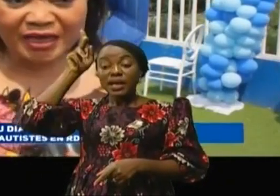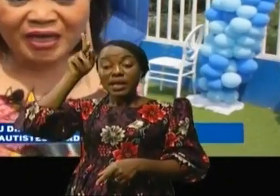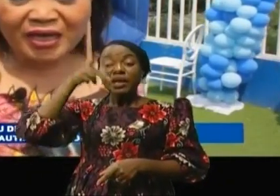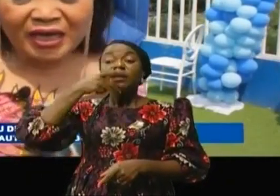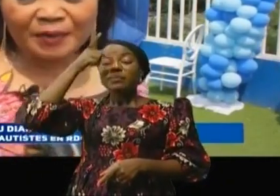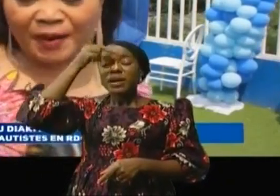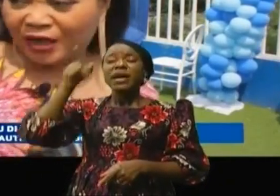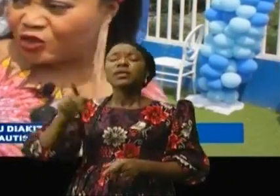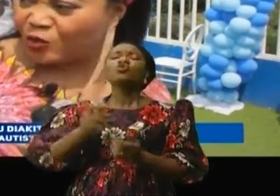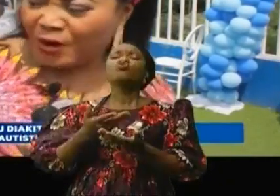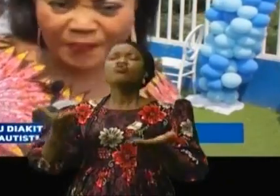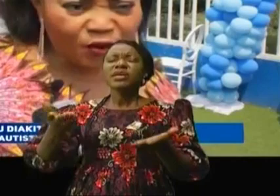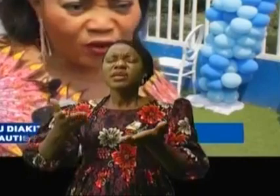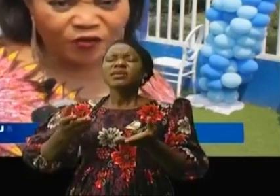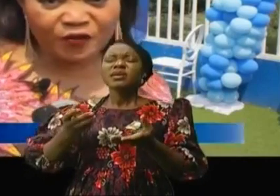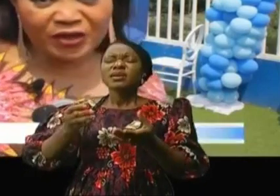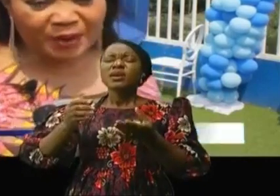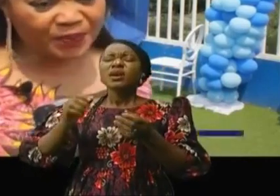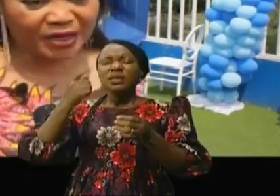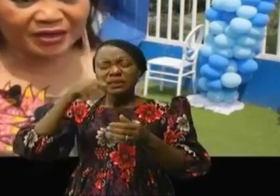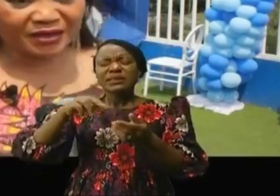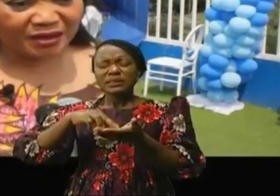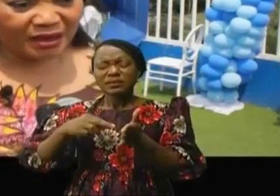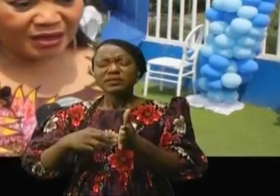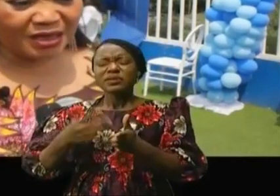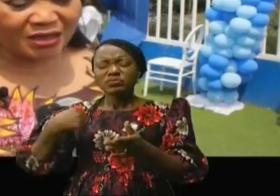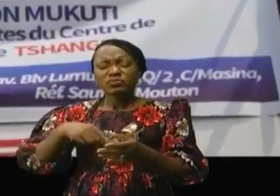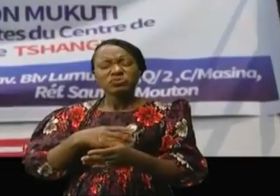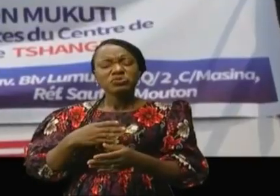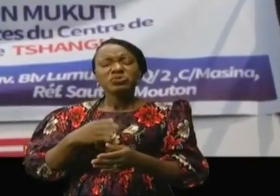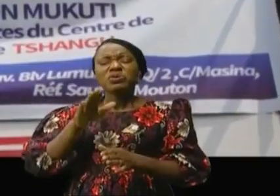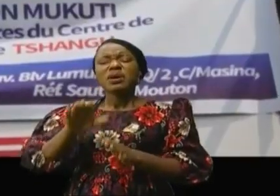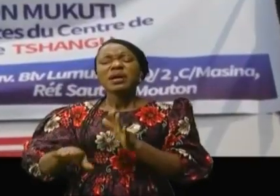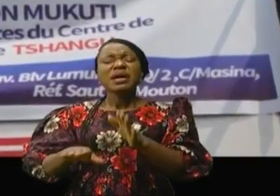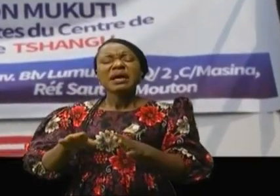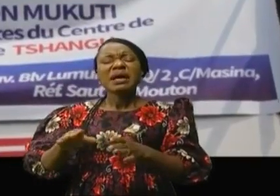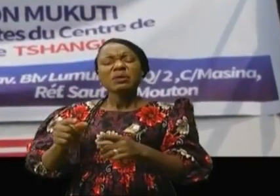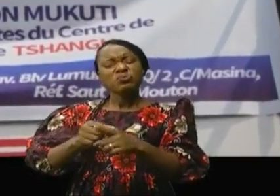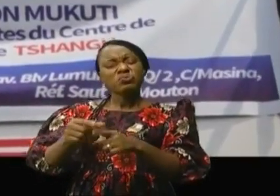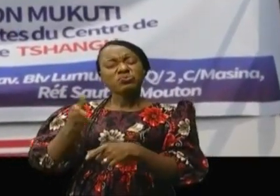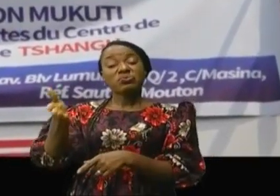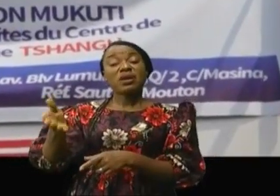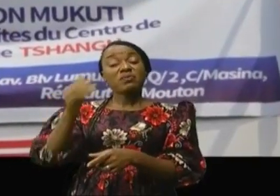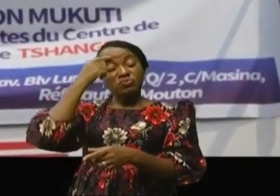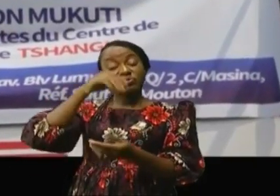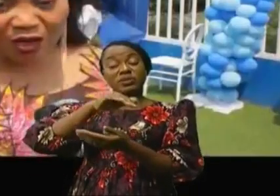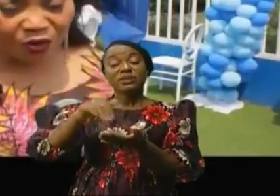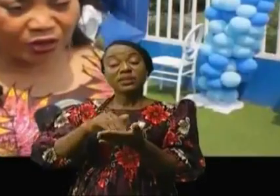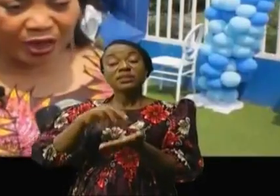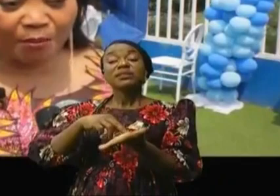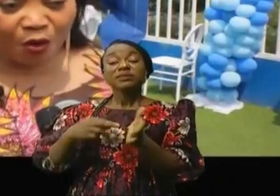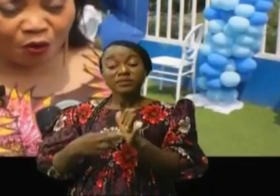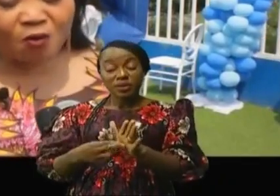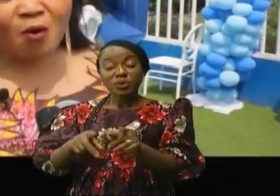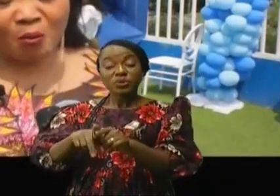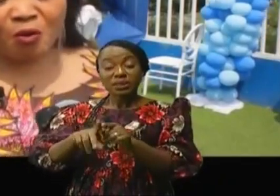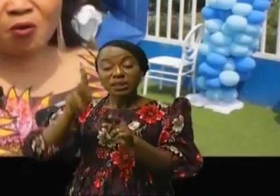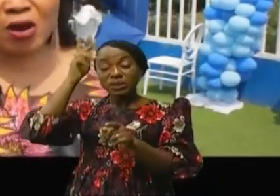parce qu'il y a des parents qui ne sont même pas loin, ils vont venir à pied. Et ça, c'est une joie pour nous, au moins de les retrouver. Parce qu'à Tchango, il